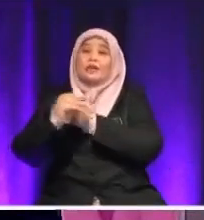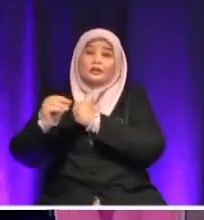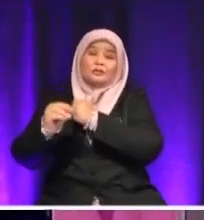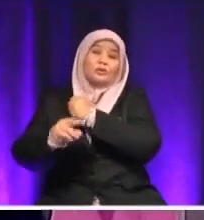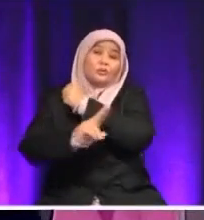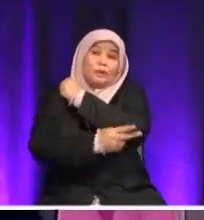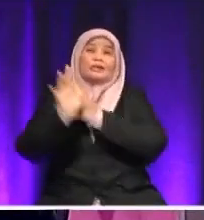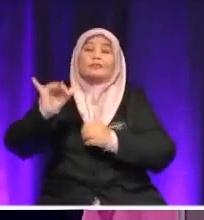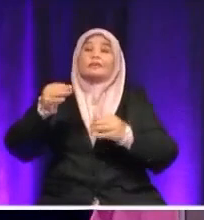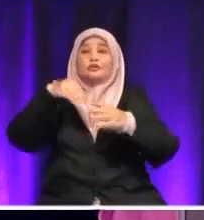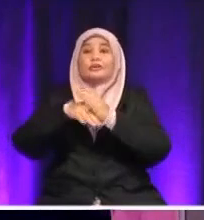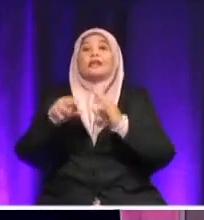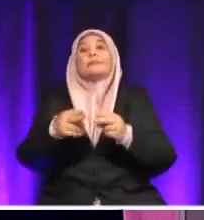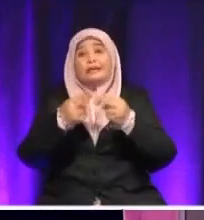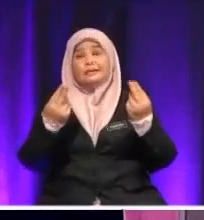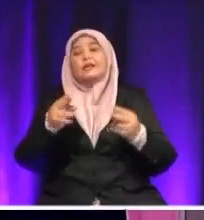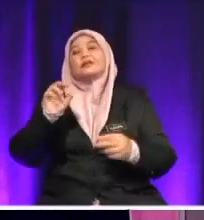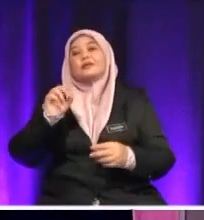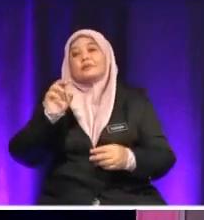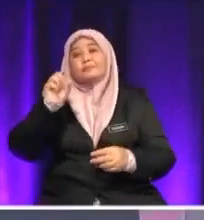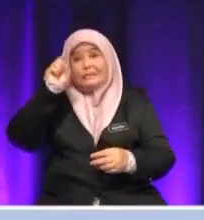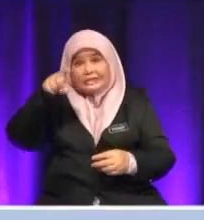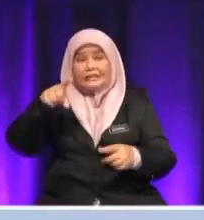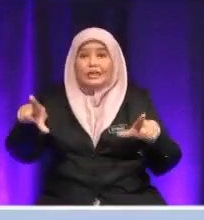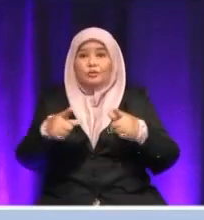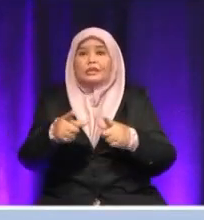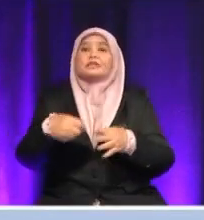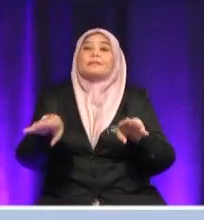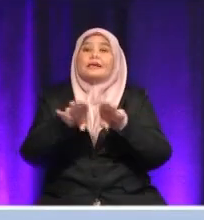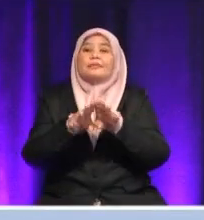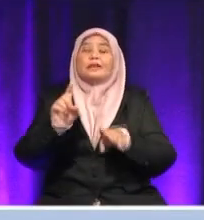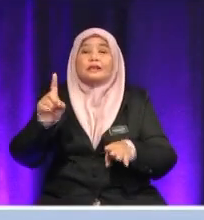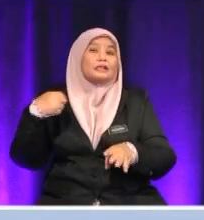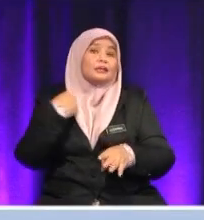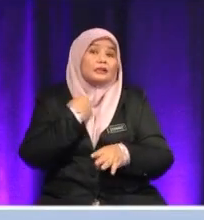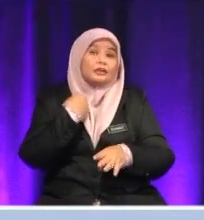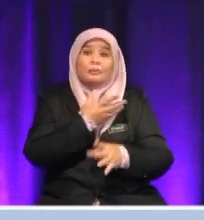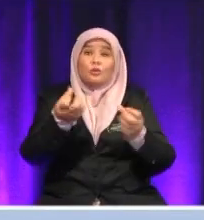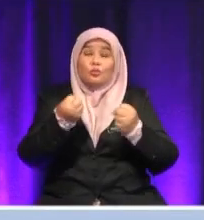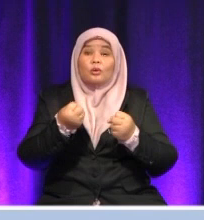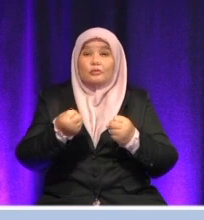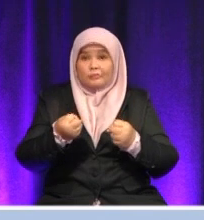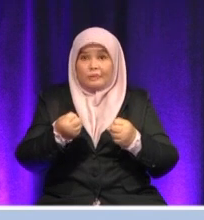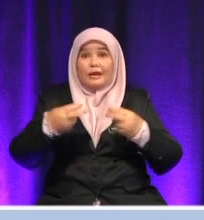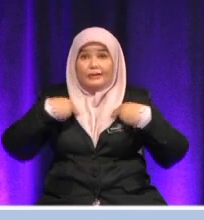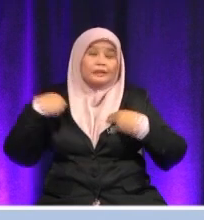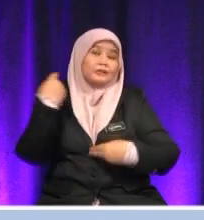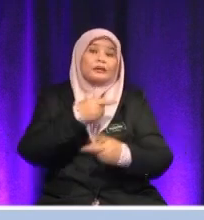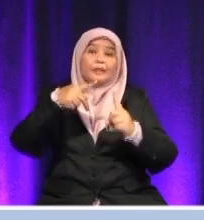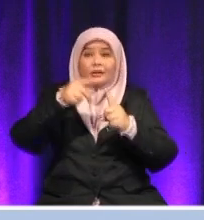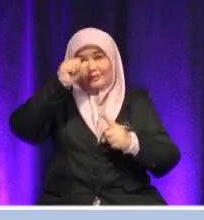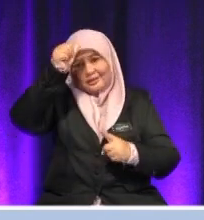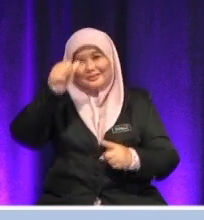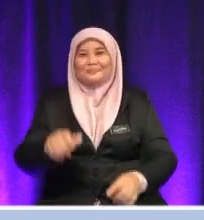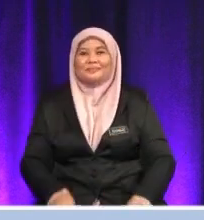hadis, dan kemudian perlu dilaksanakan sebagaimana kita nak menunaikan hak kita kepada Allah Subhanahu Wa